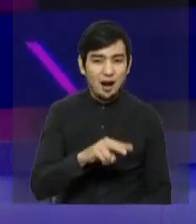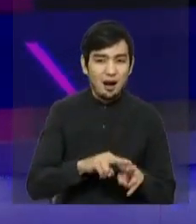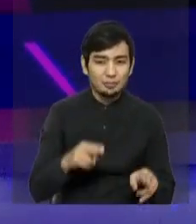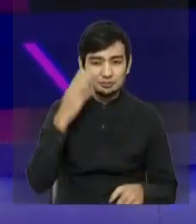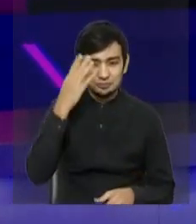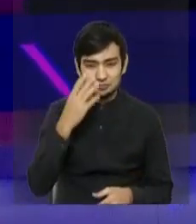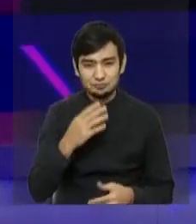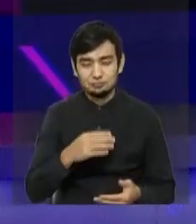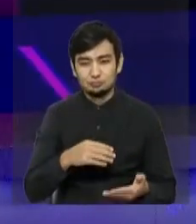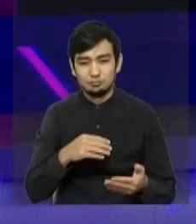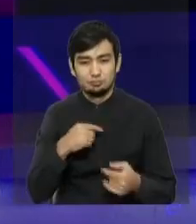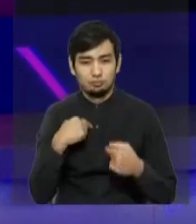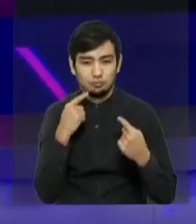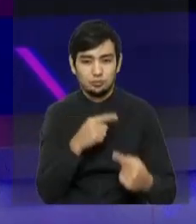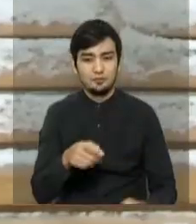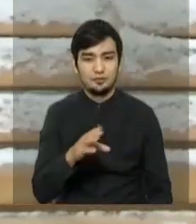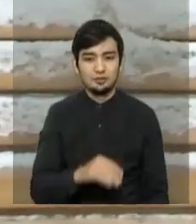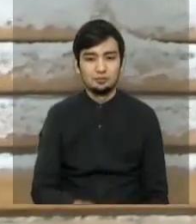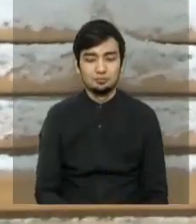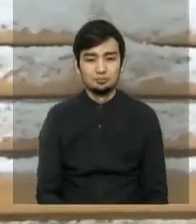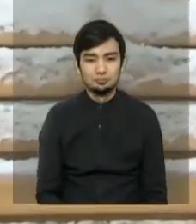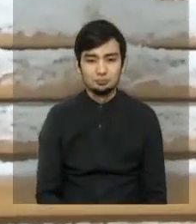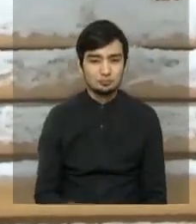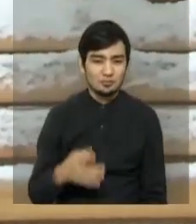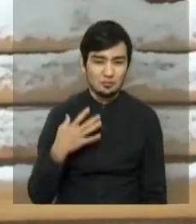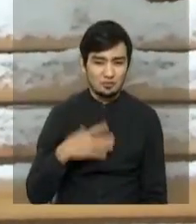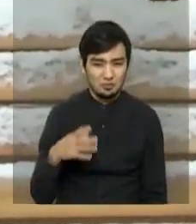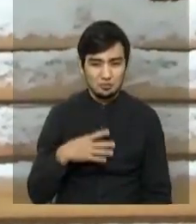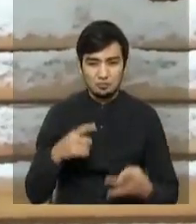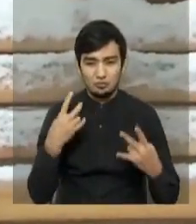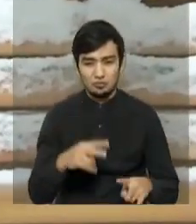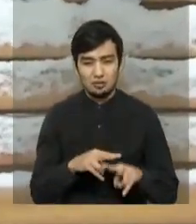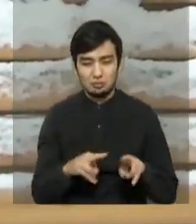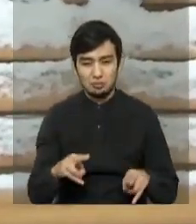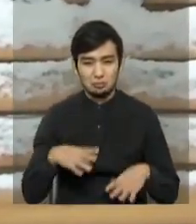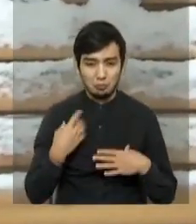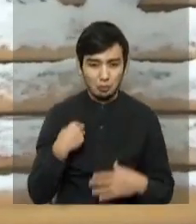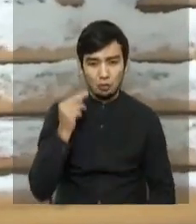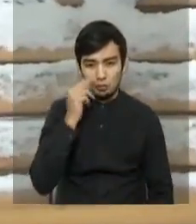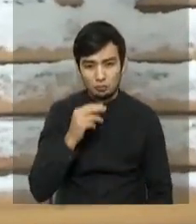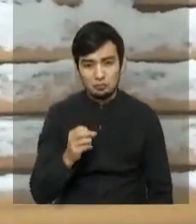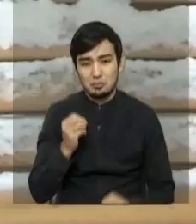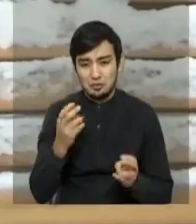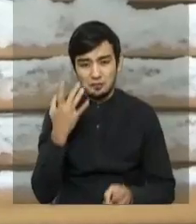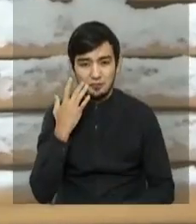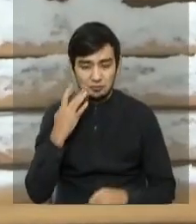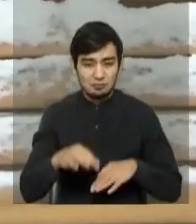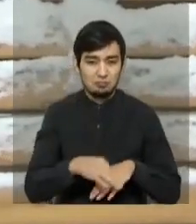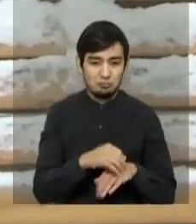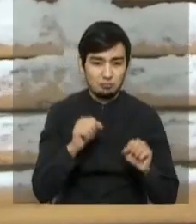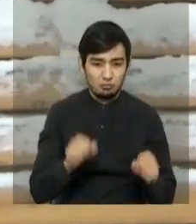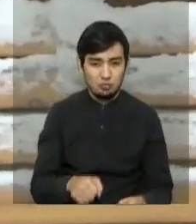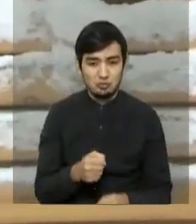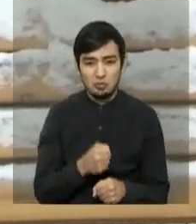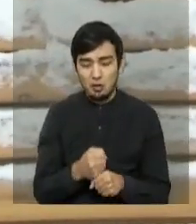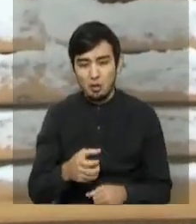ұсынысты қолдай қоймады. Ондай керек емес деп ойлаймын. Онда не үшін керек? Как обычно үйленуге болады ғой, негізі